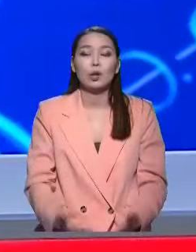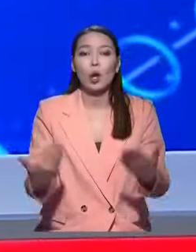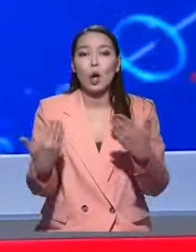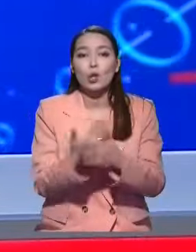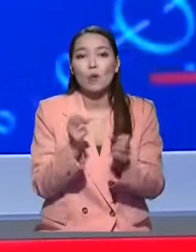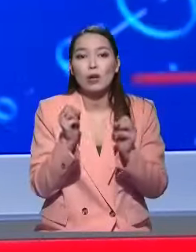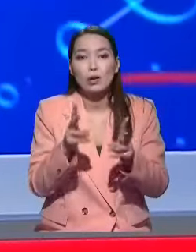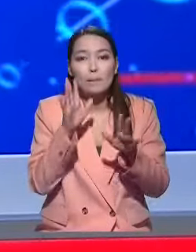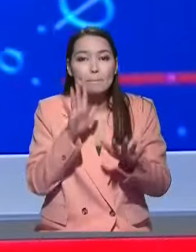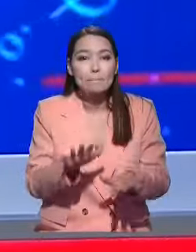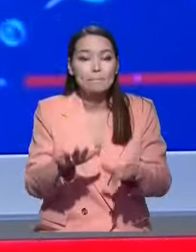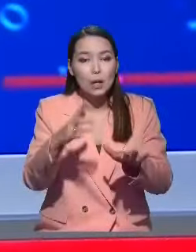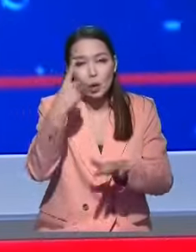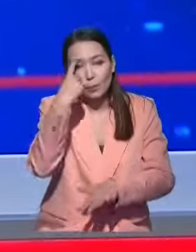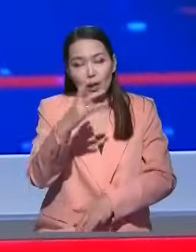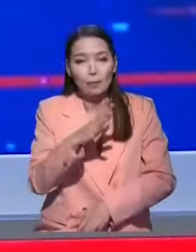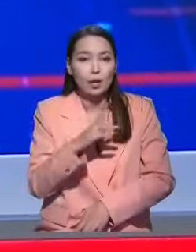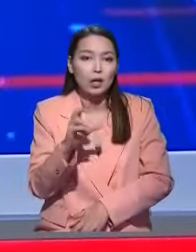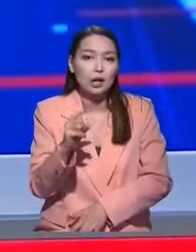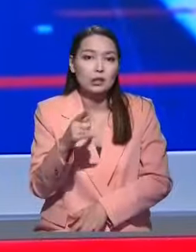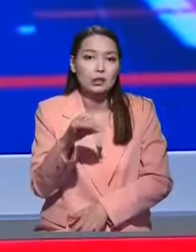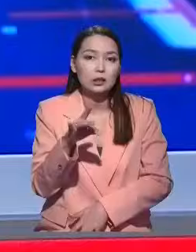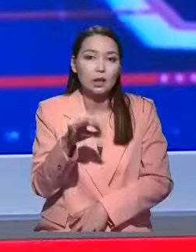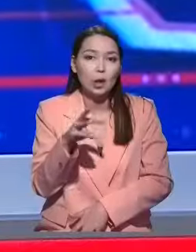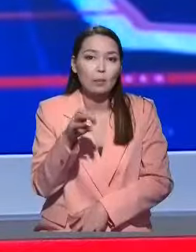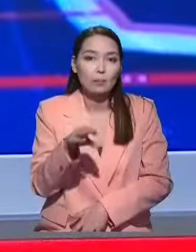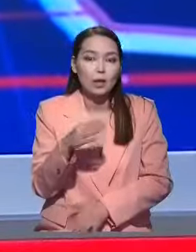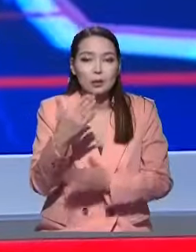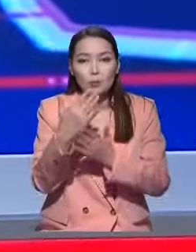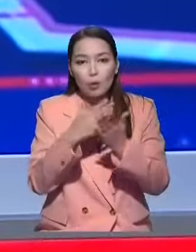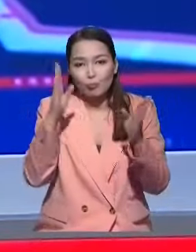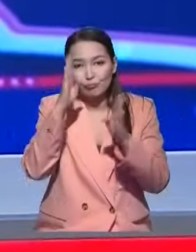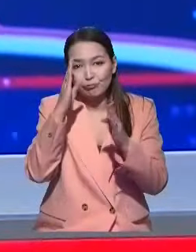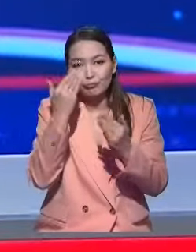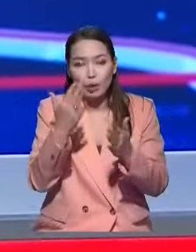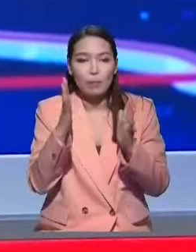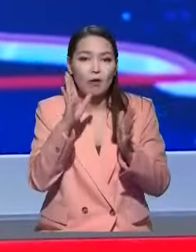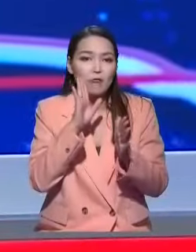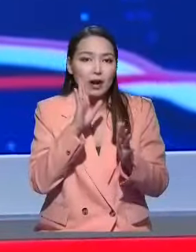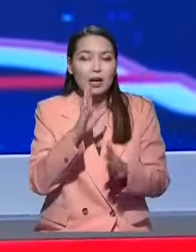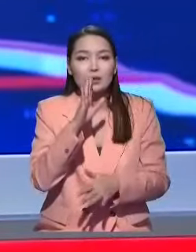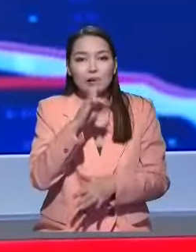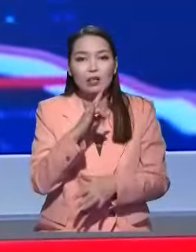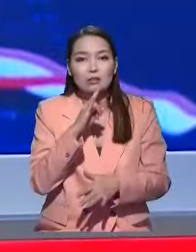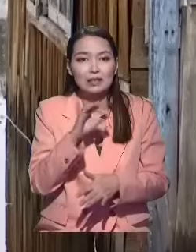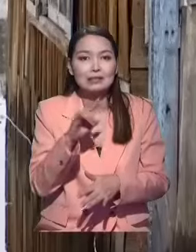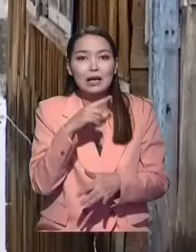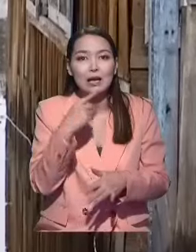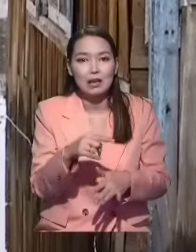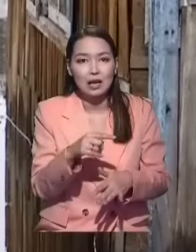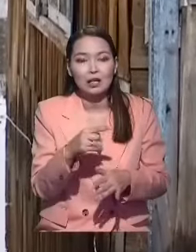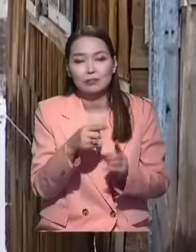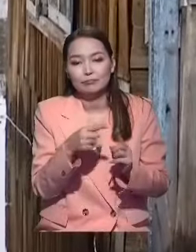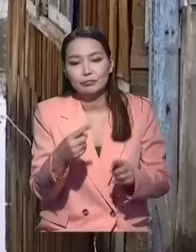О новых рисках паводков предупредили в Казгидромете. По данным синоптиков, большая вода придет в Казахстан из России в течение 3-5 дней.